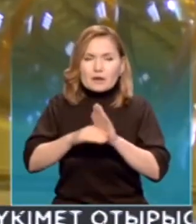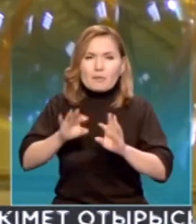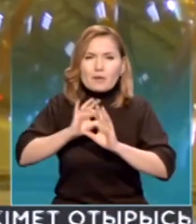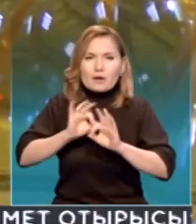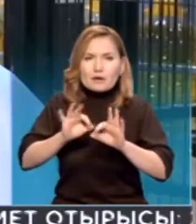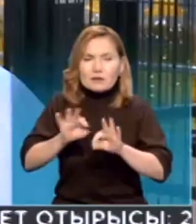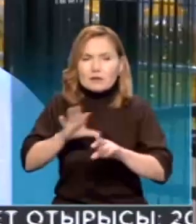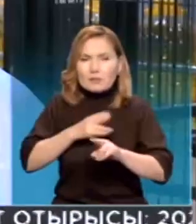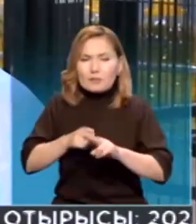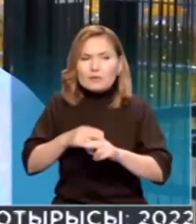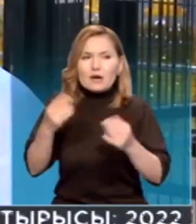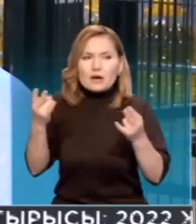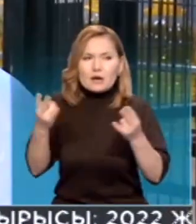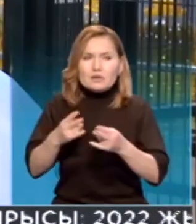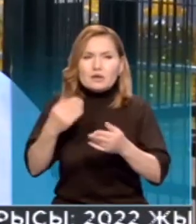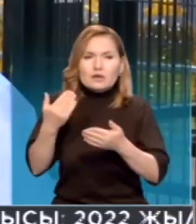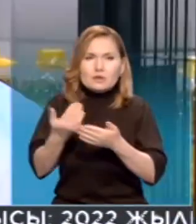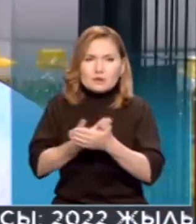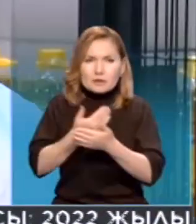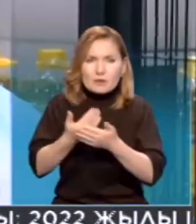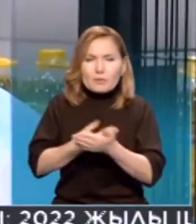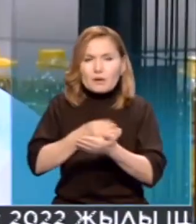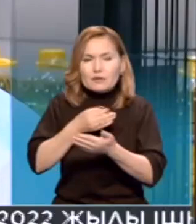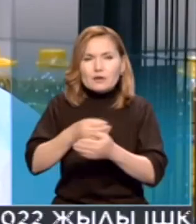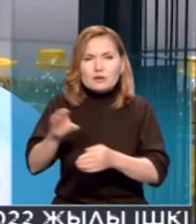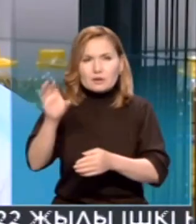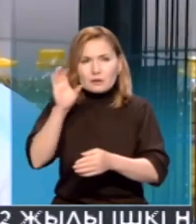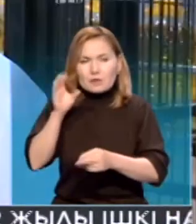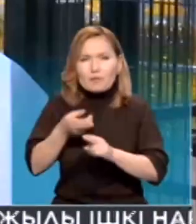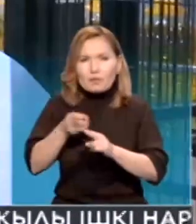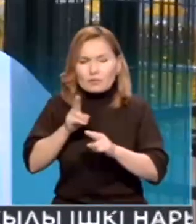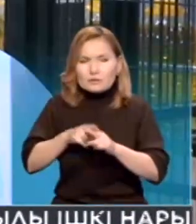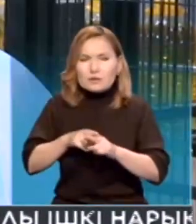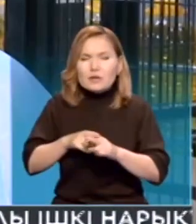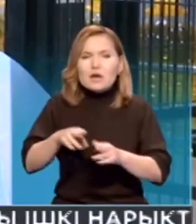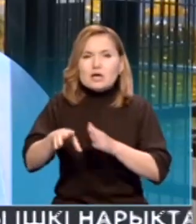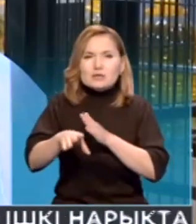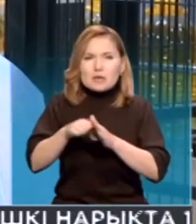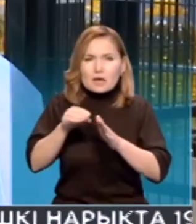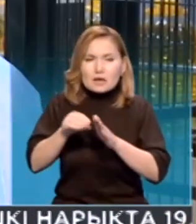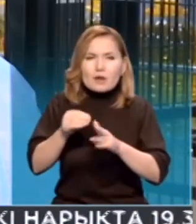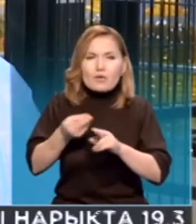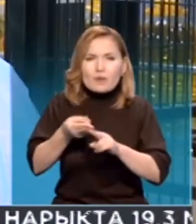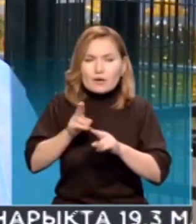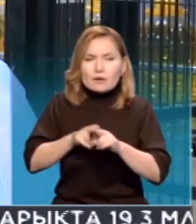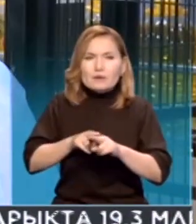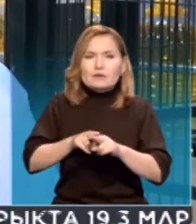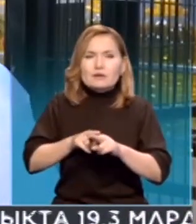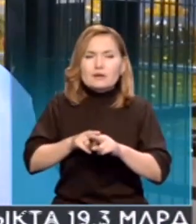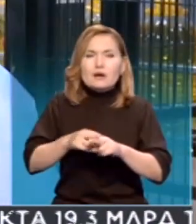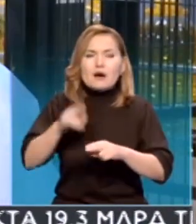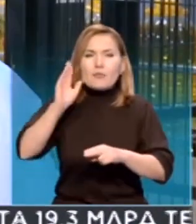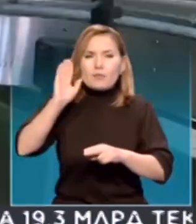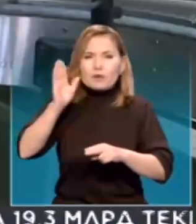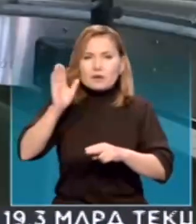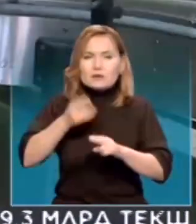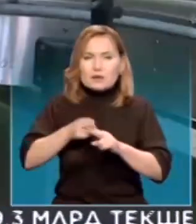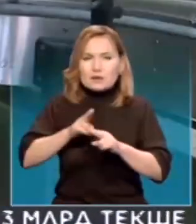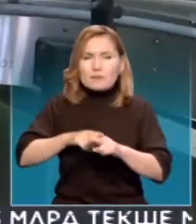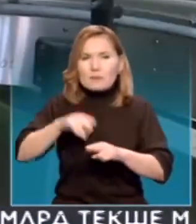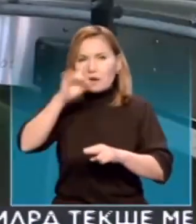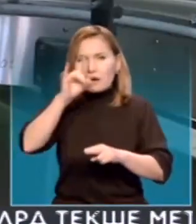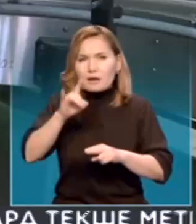бізді. Қажетті жауаптарды алып, сайлау деген менің ойымша, ол келешекте қандай бағытта біздің